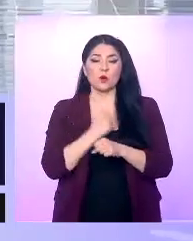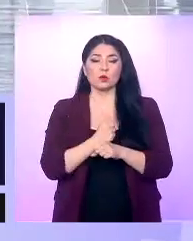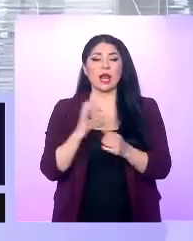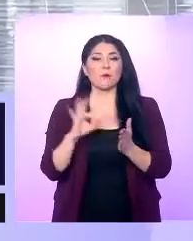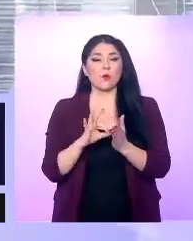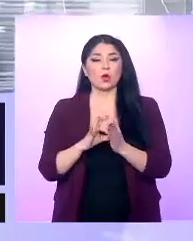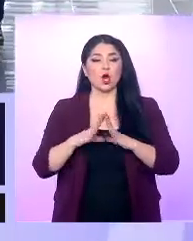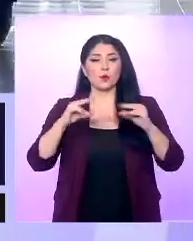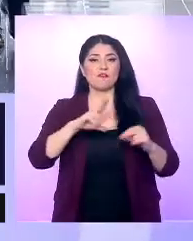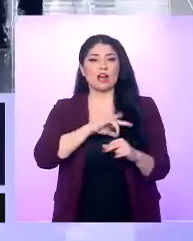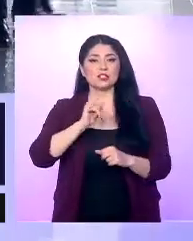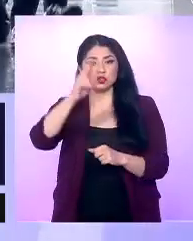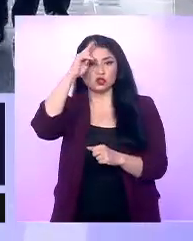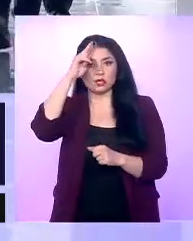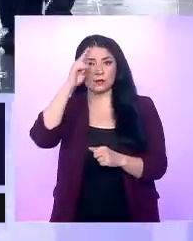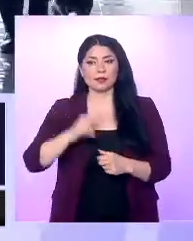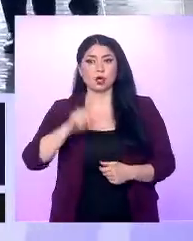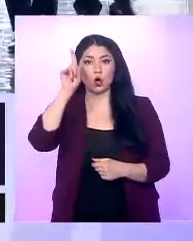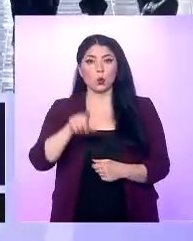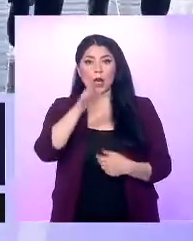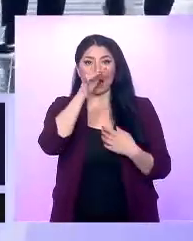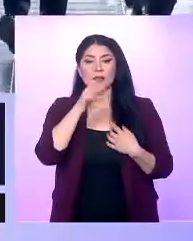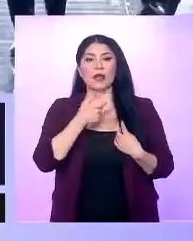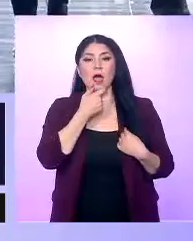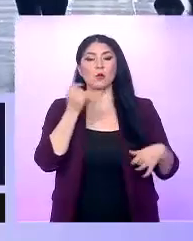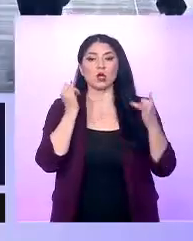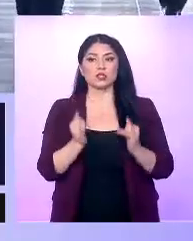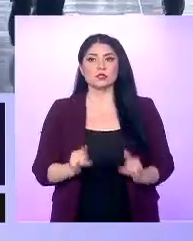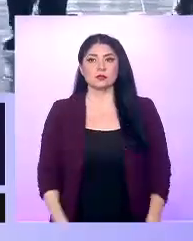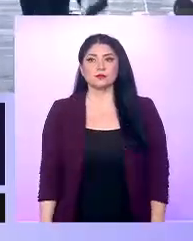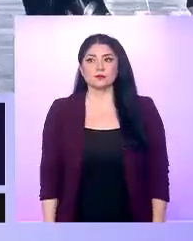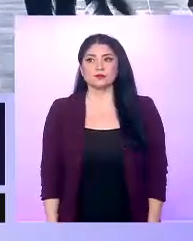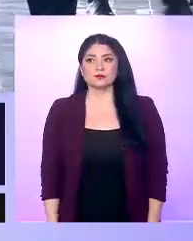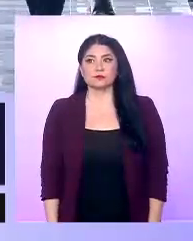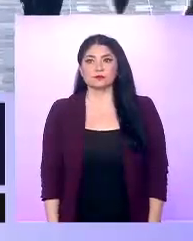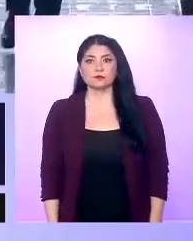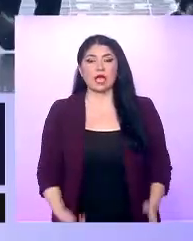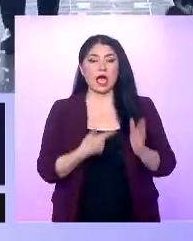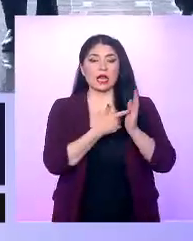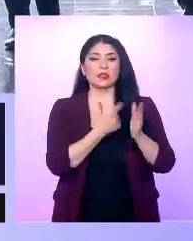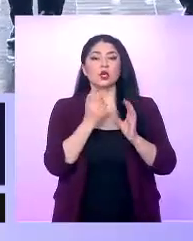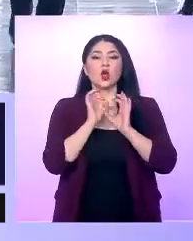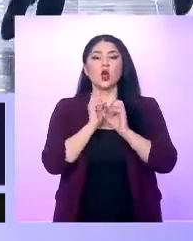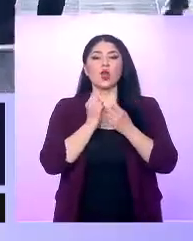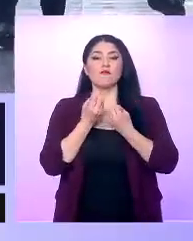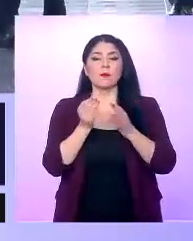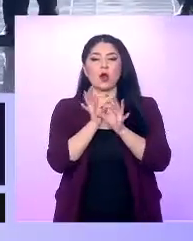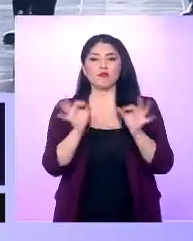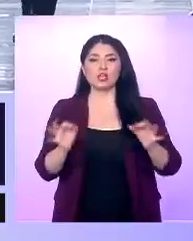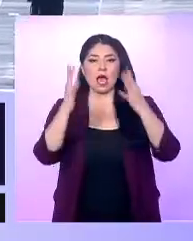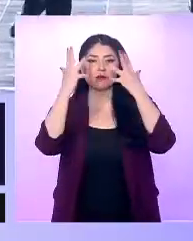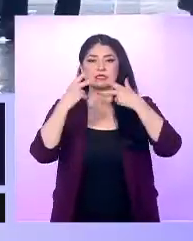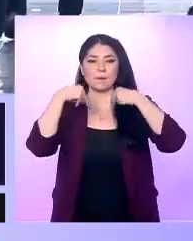inițiativa României, Franței și Germaniei în luna aprilie a acestui an, se mai arată în comunicatul oficial al